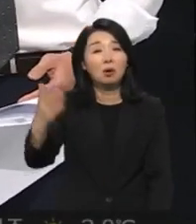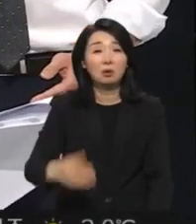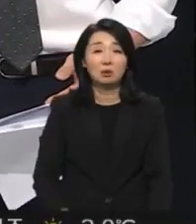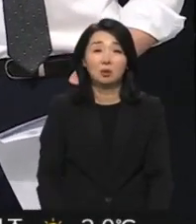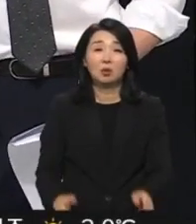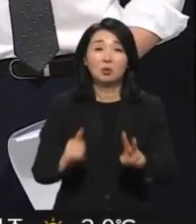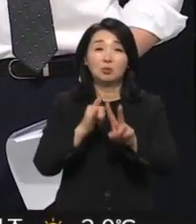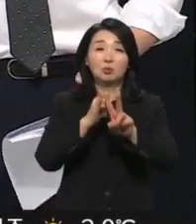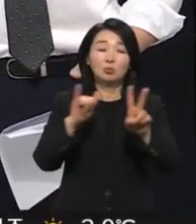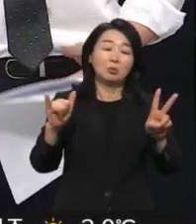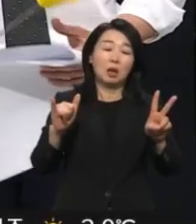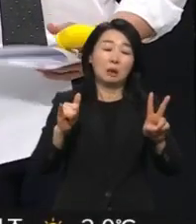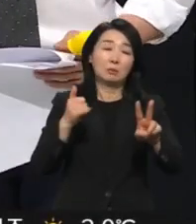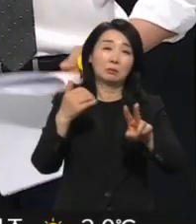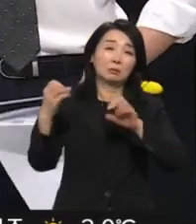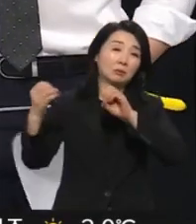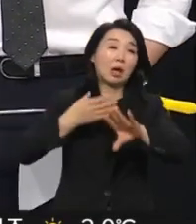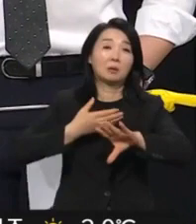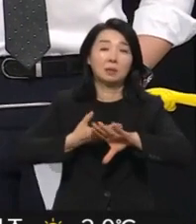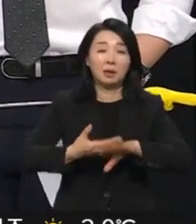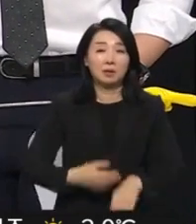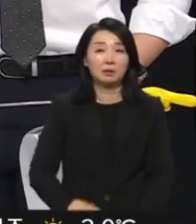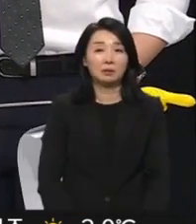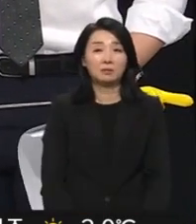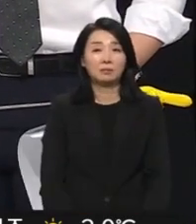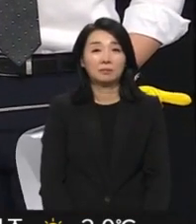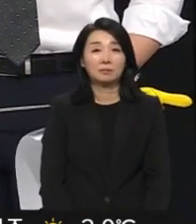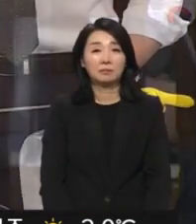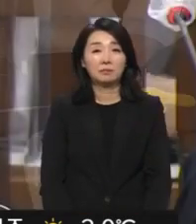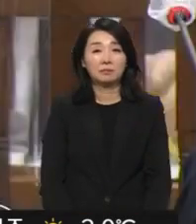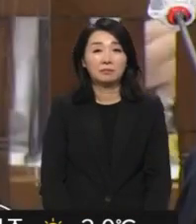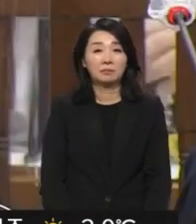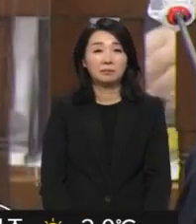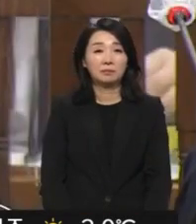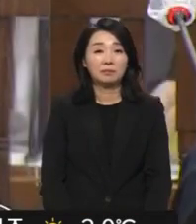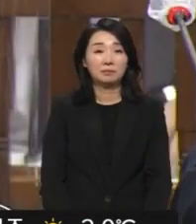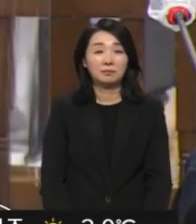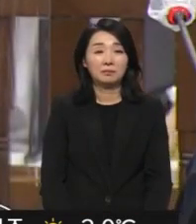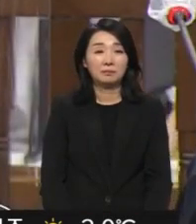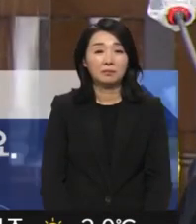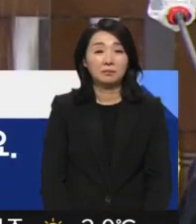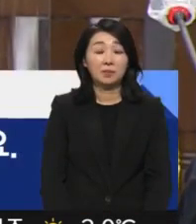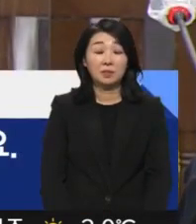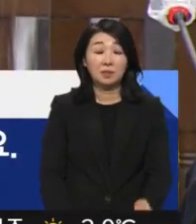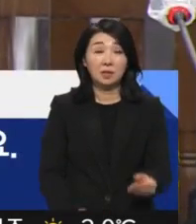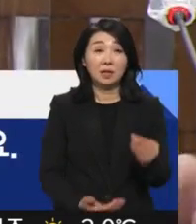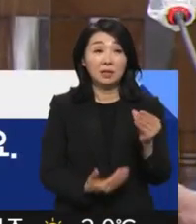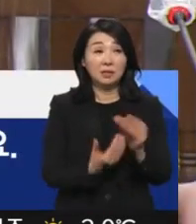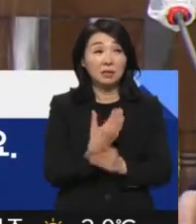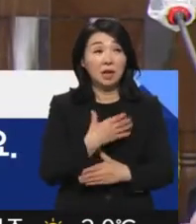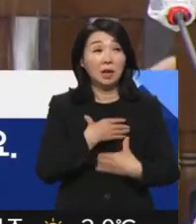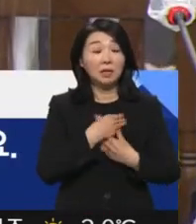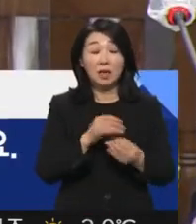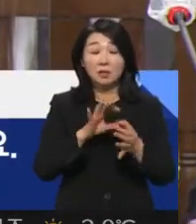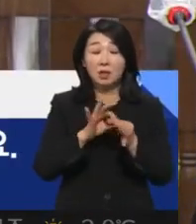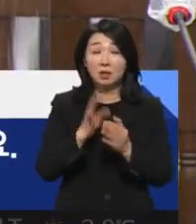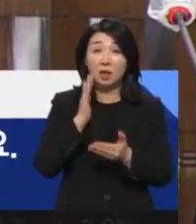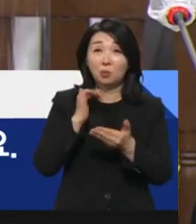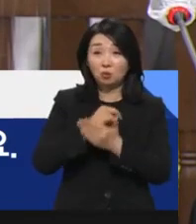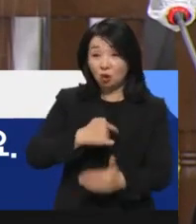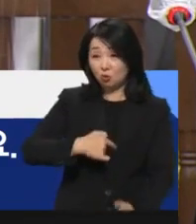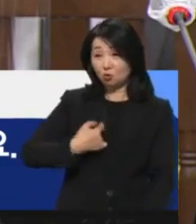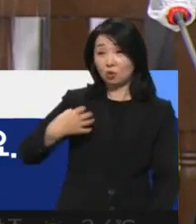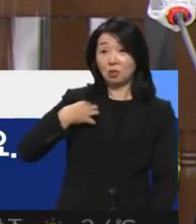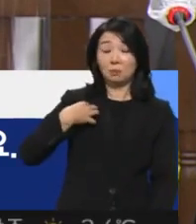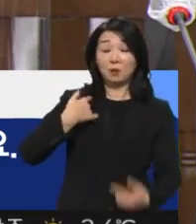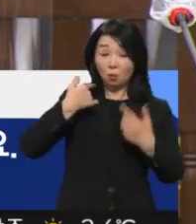했는데요. 이 두 사람은 결이 다른 답변을 내놨습니다. 재난 및 안전에 관한 컨트롤타워는 대통령 자신이라는 말씀을